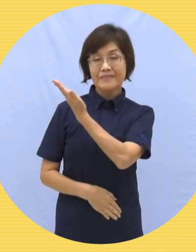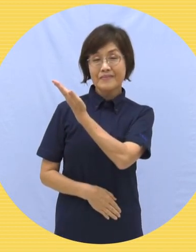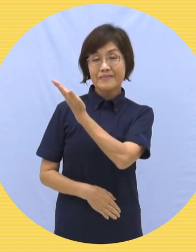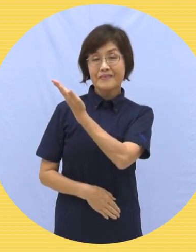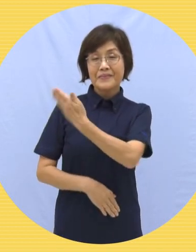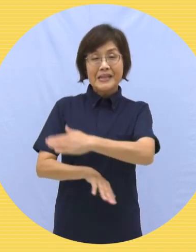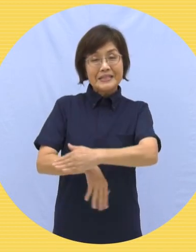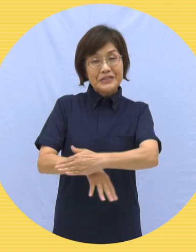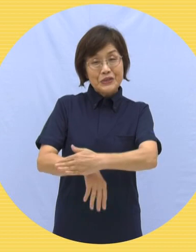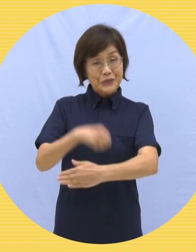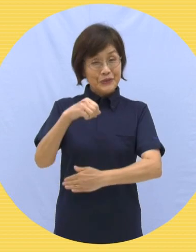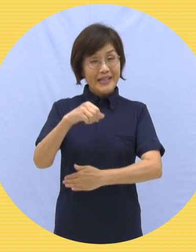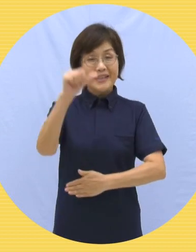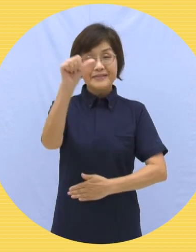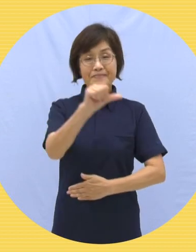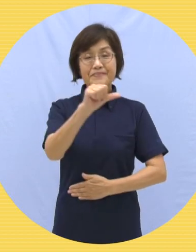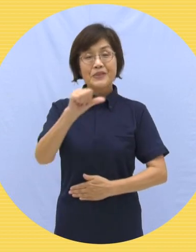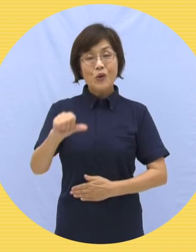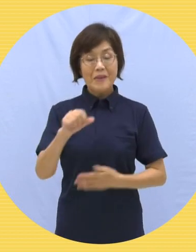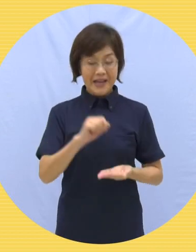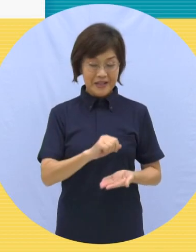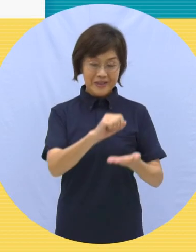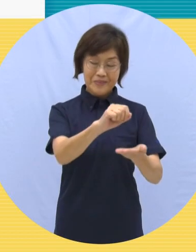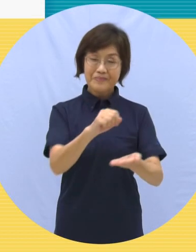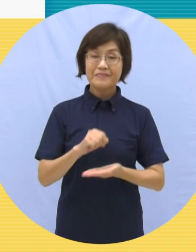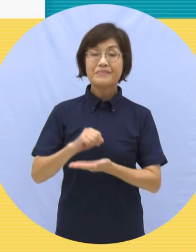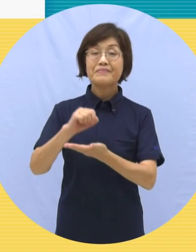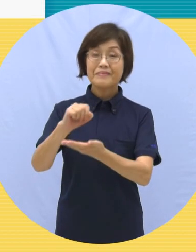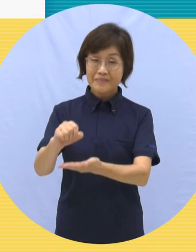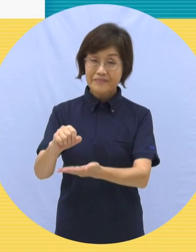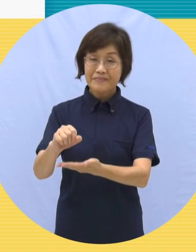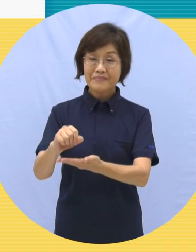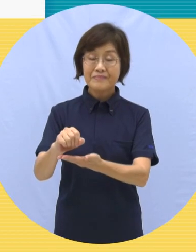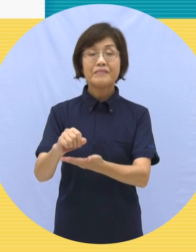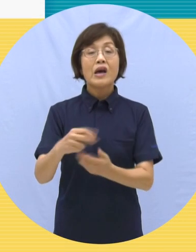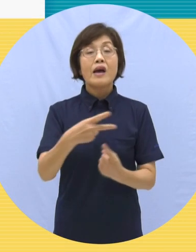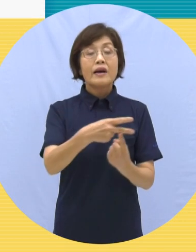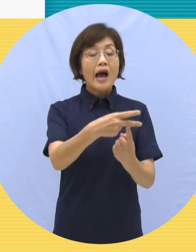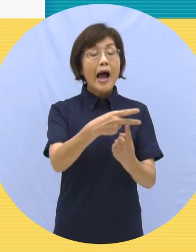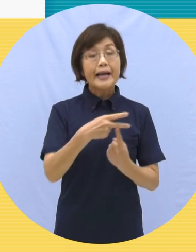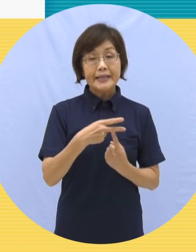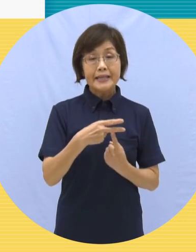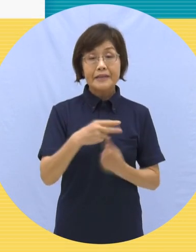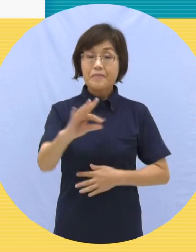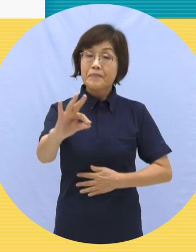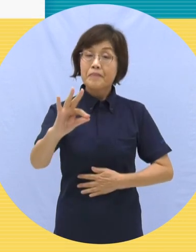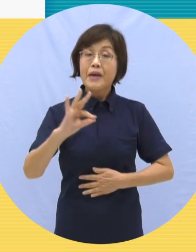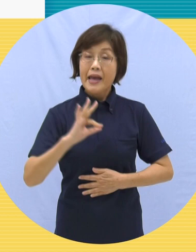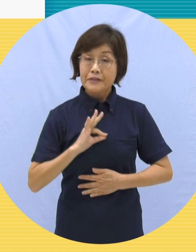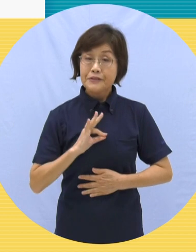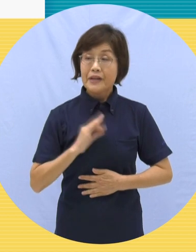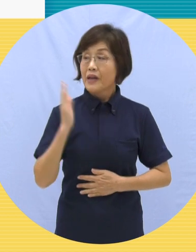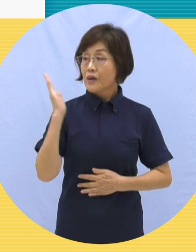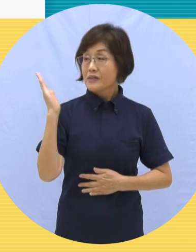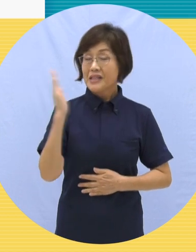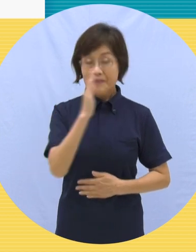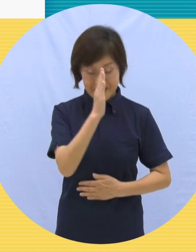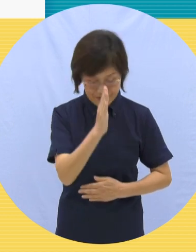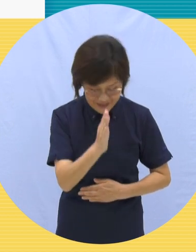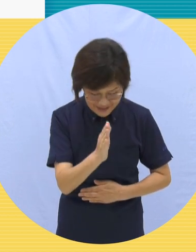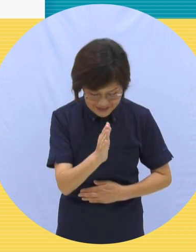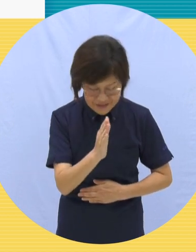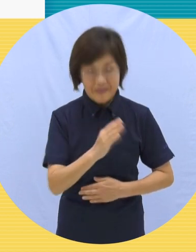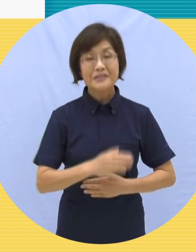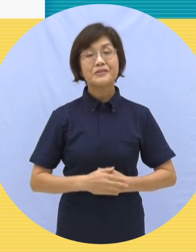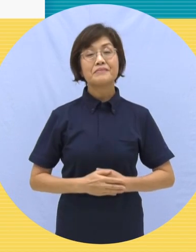ライリーフセットを抽選で5名様に差し上げます。番組へのご感想などをはがきか E メールに書いてご覧の宛先まで